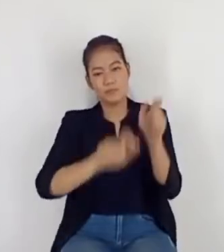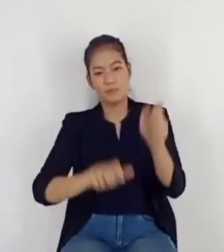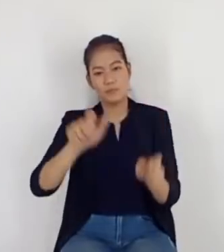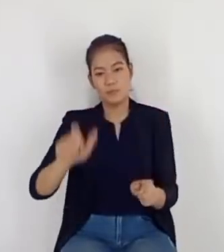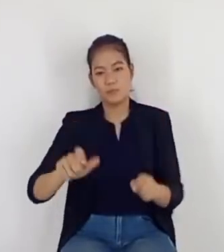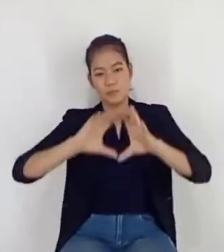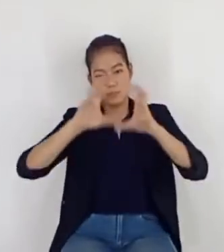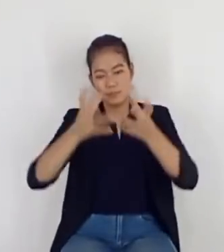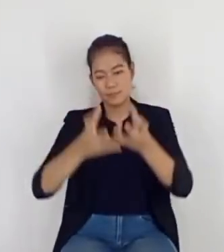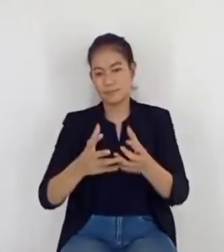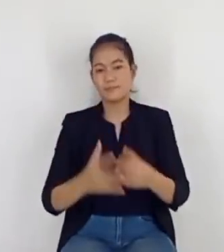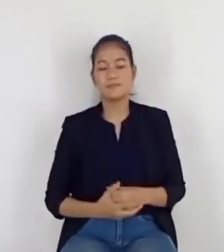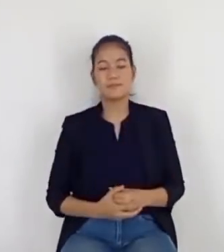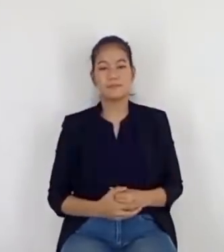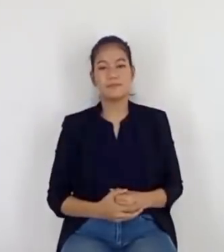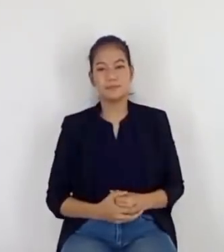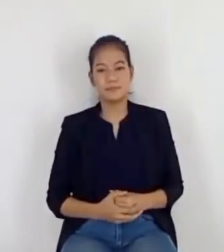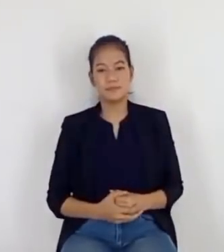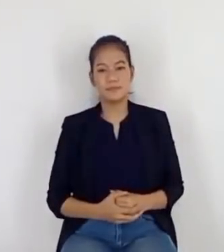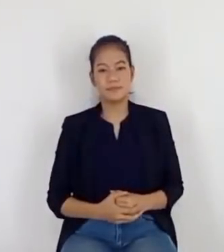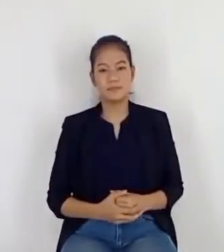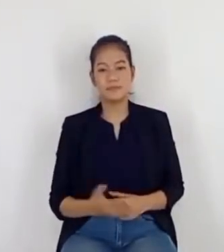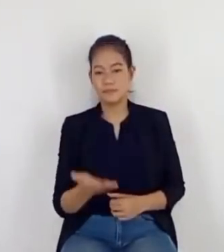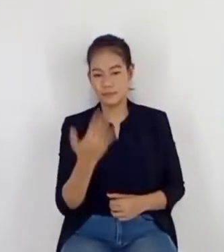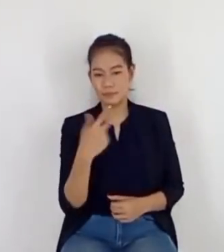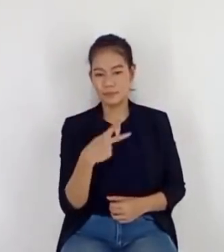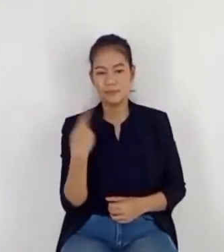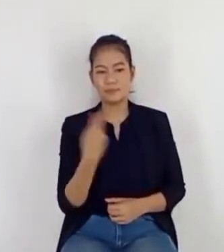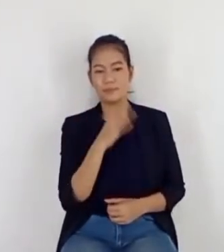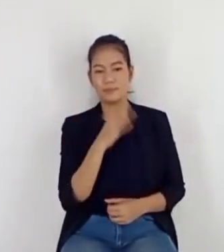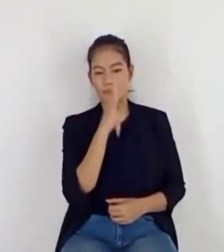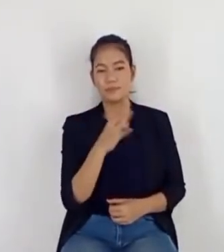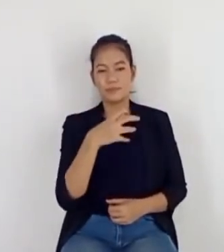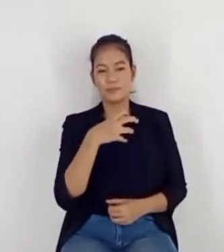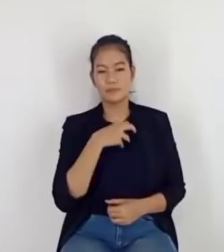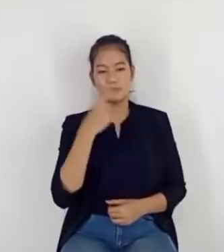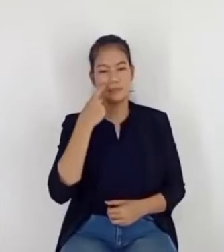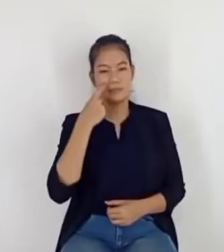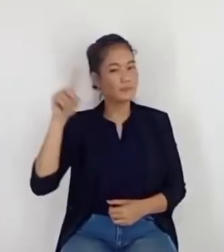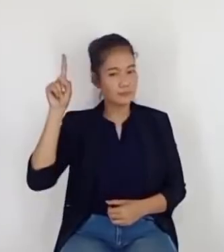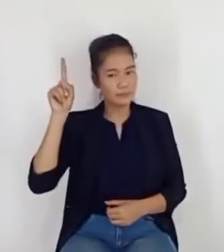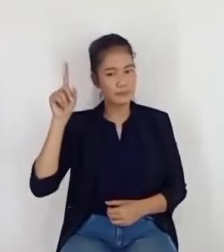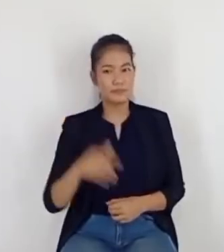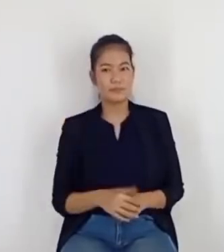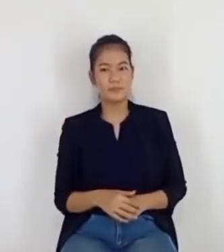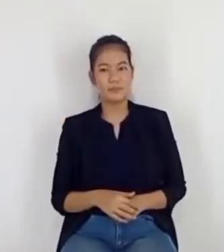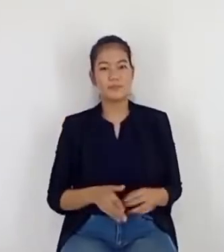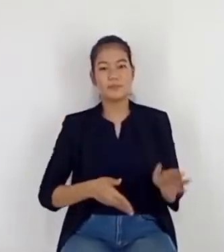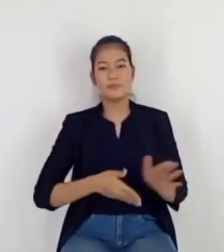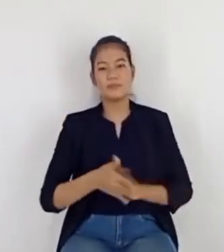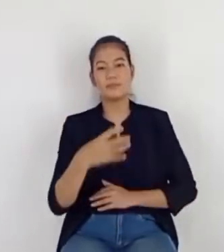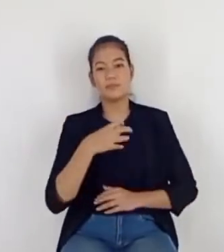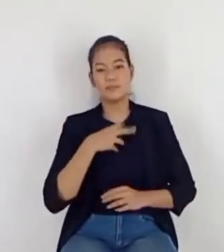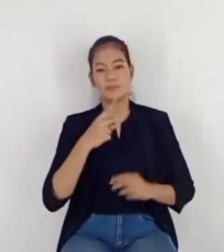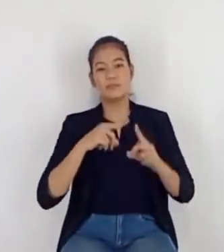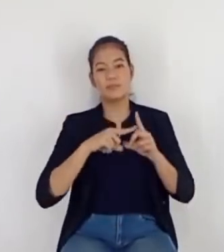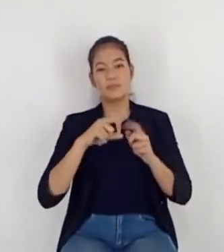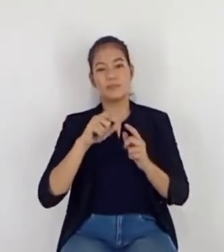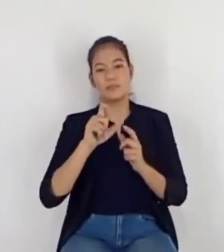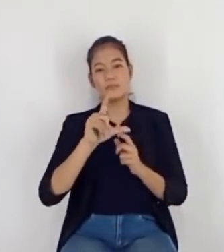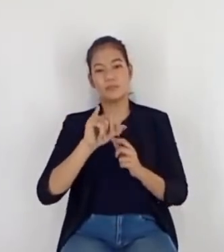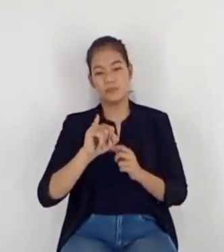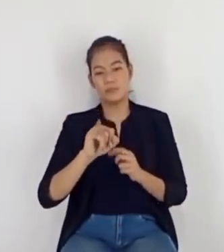di dunia ini, maka mari kita mengakui iman percaya kita melalui pengakuan iman